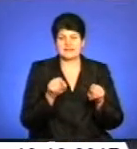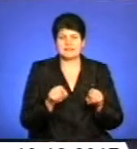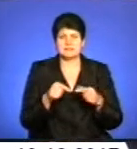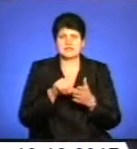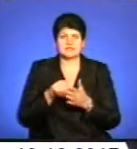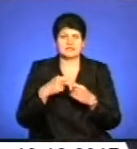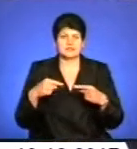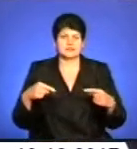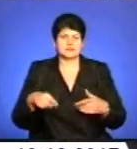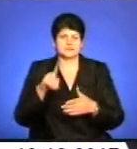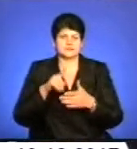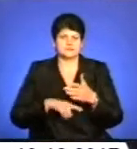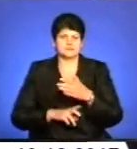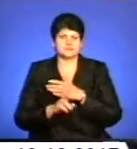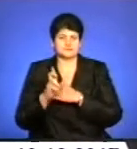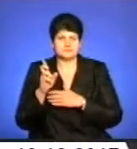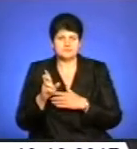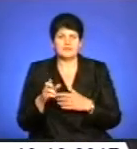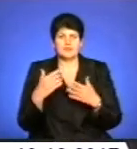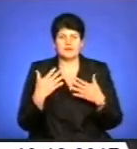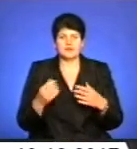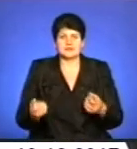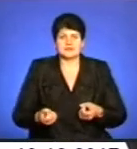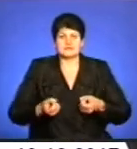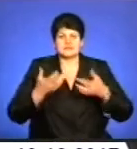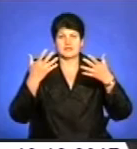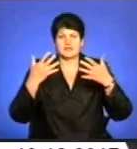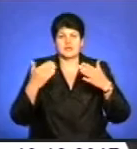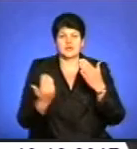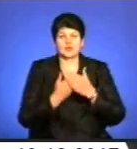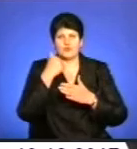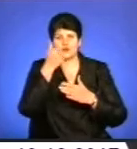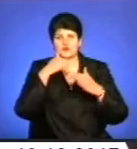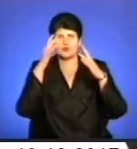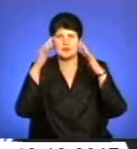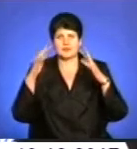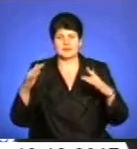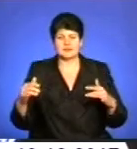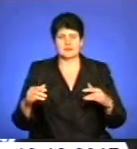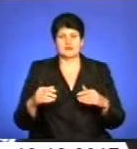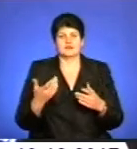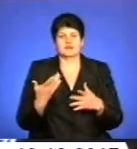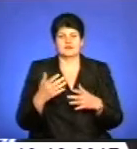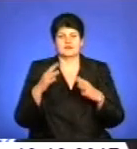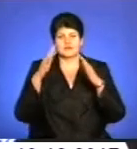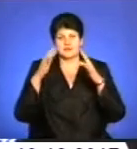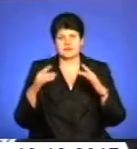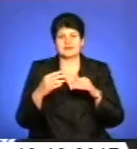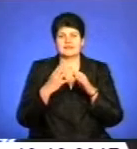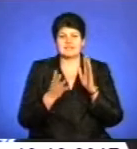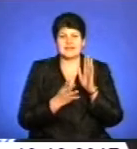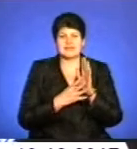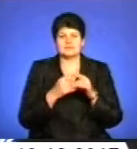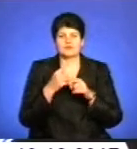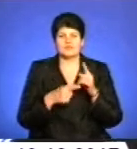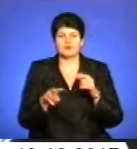вже традиційно у День Святого Миколая засіяла новорічна ялинка. Зелена красуня висотою 19,5 метрів. Штучна